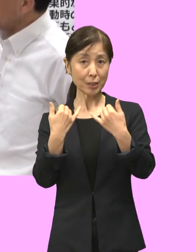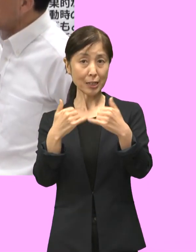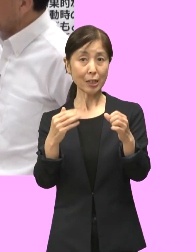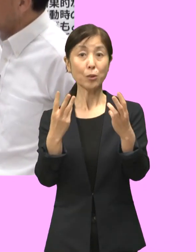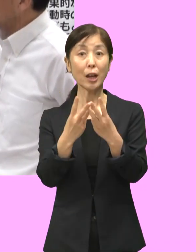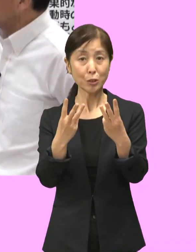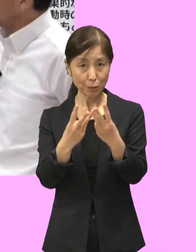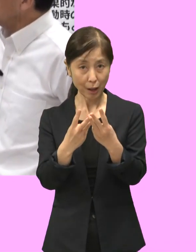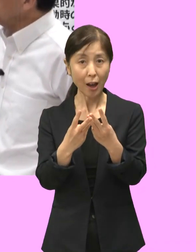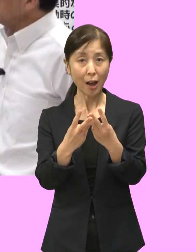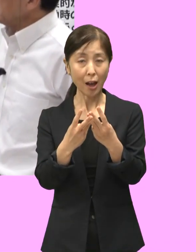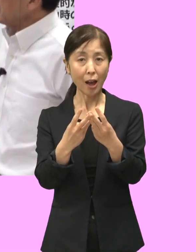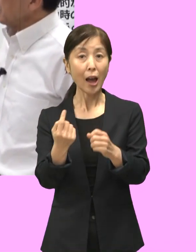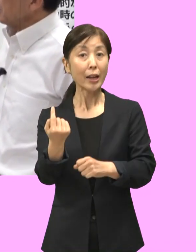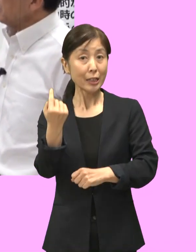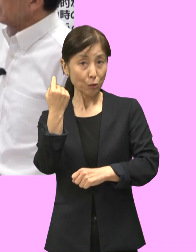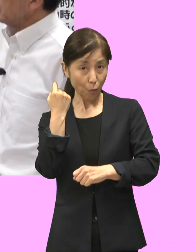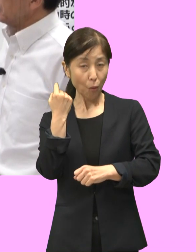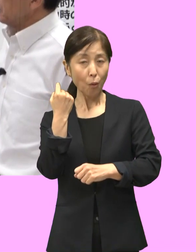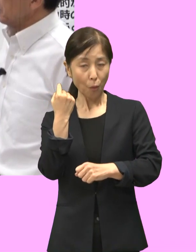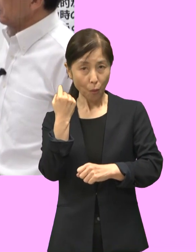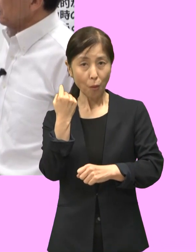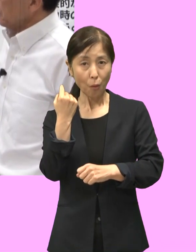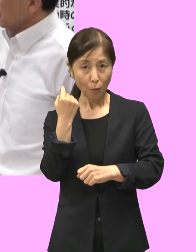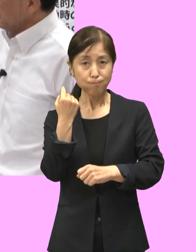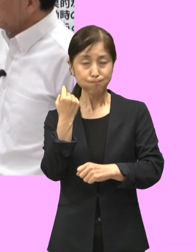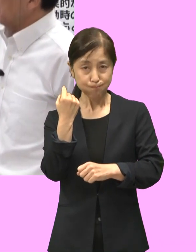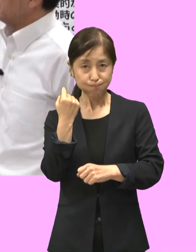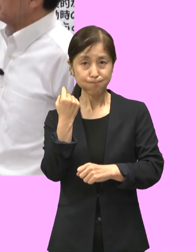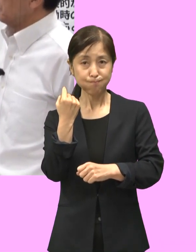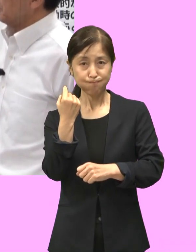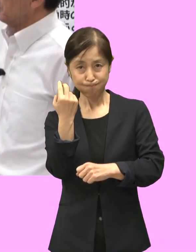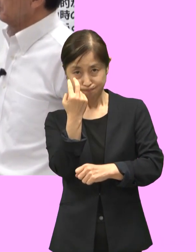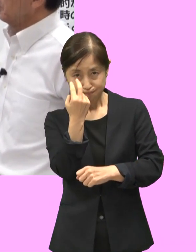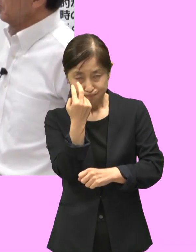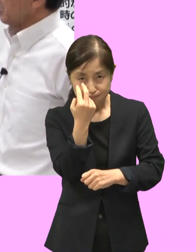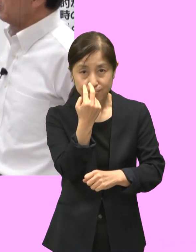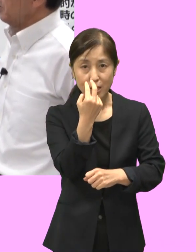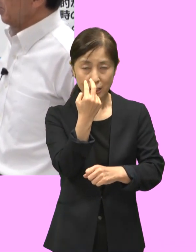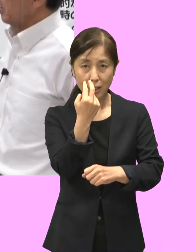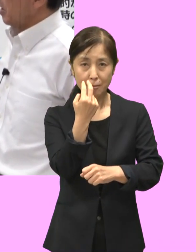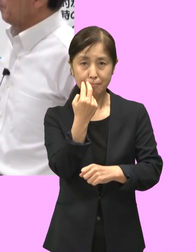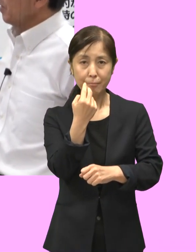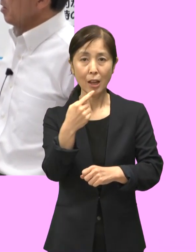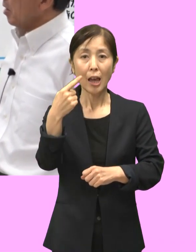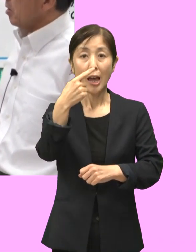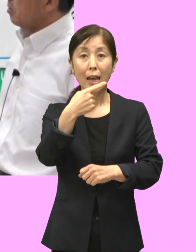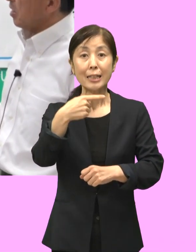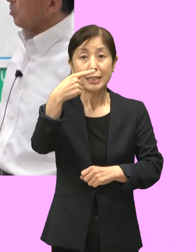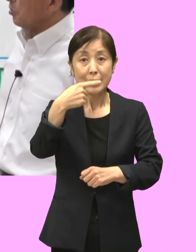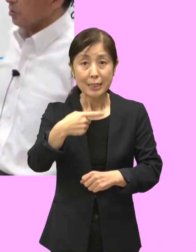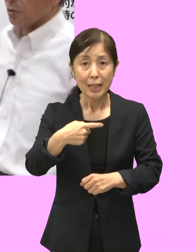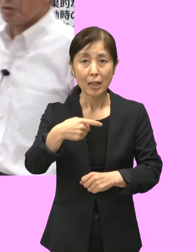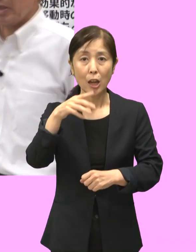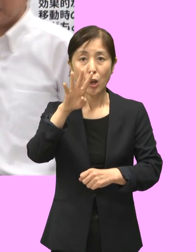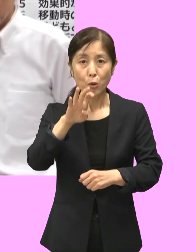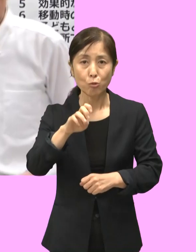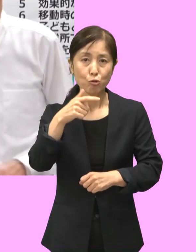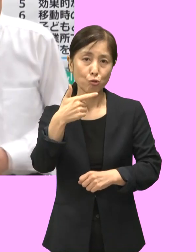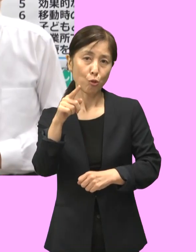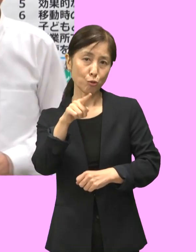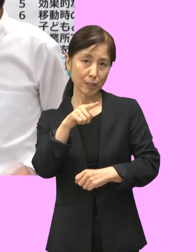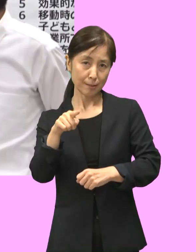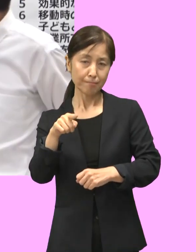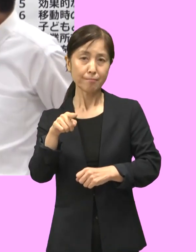陽性者数は、昨日 の, その確認までで1046名